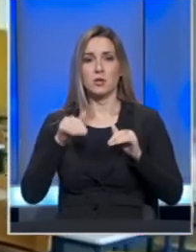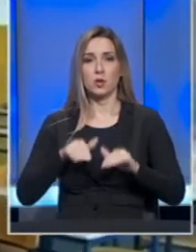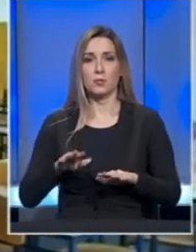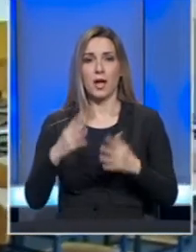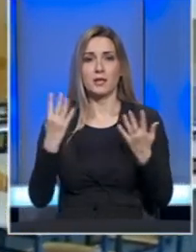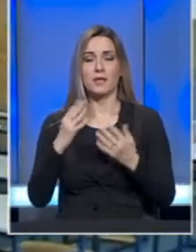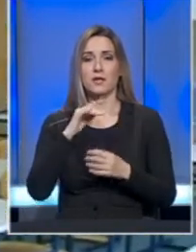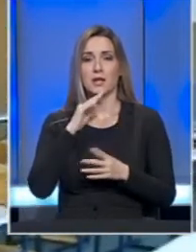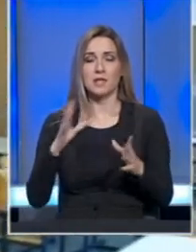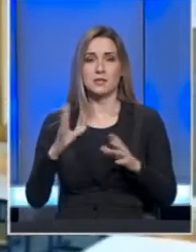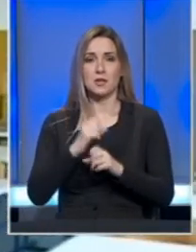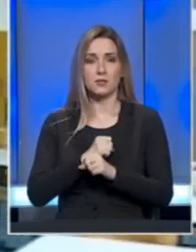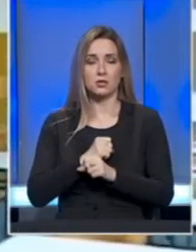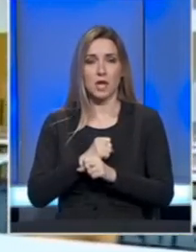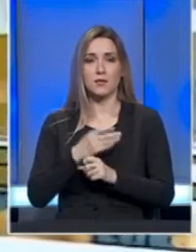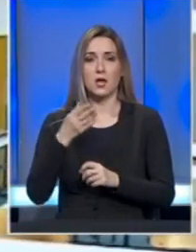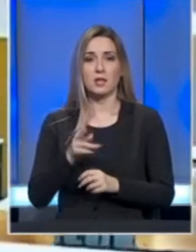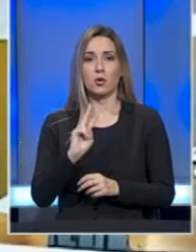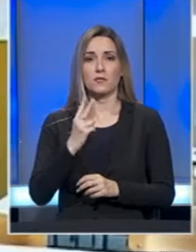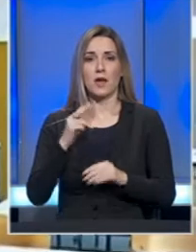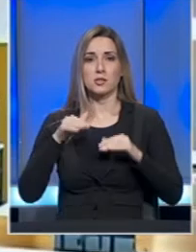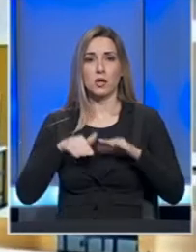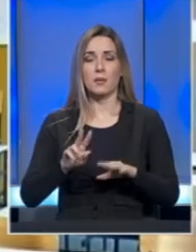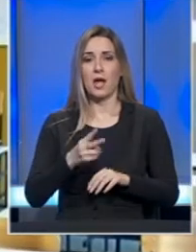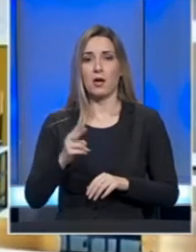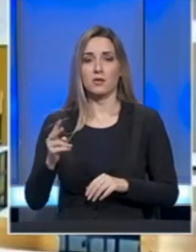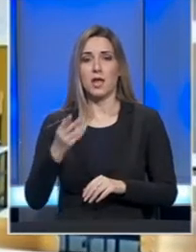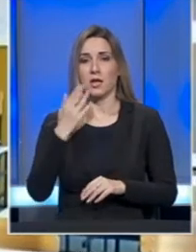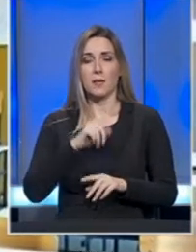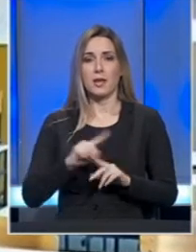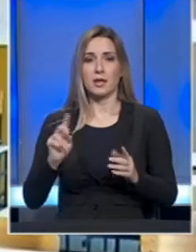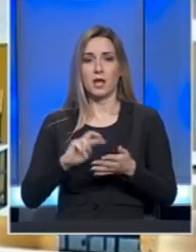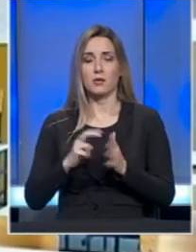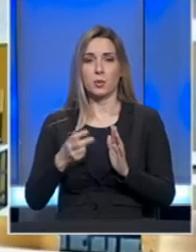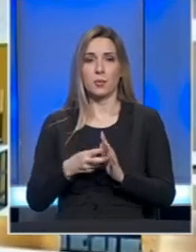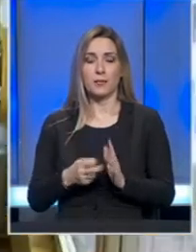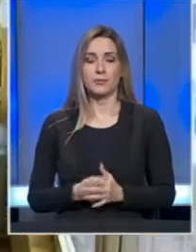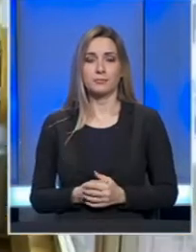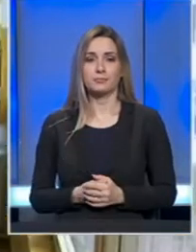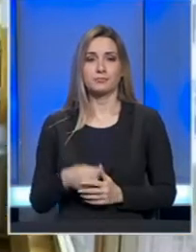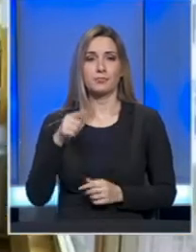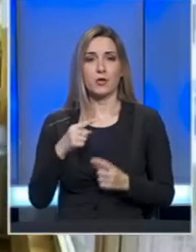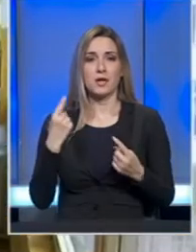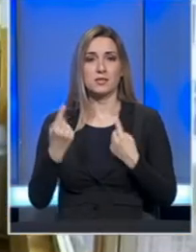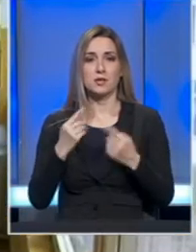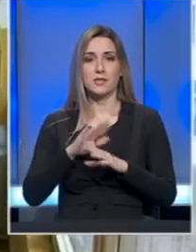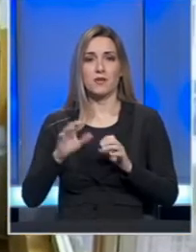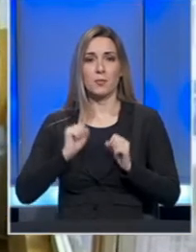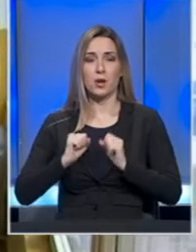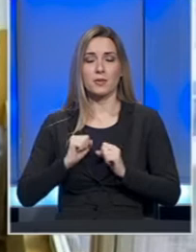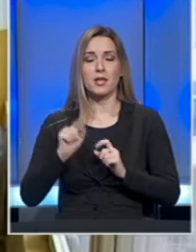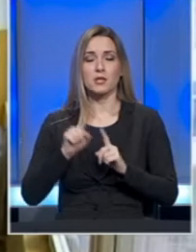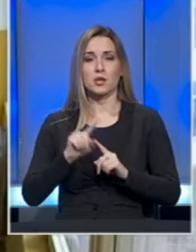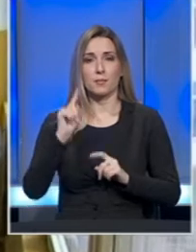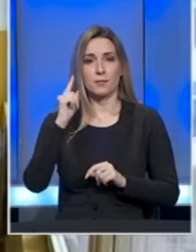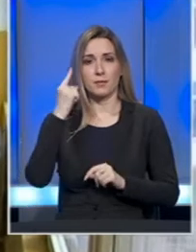deveti razred završavaju, tako da su 12. maja ostali, tako da nema nikakvih problema. Evo, nekako je ova situacija sve poremetila, a samim tim